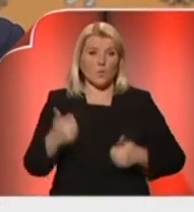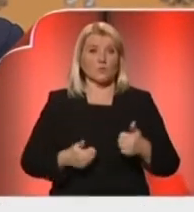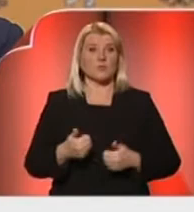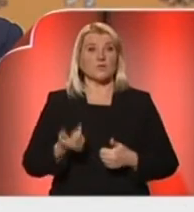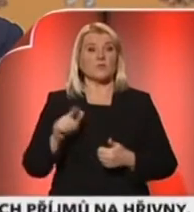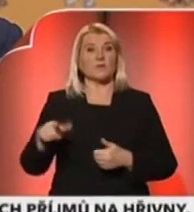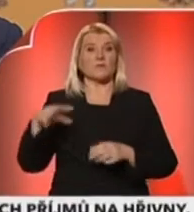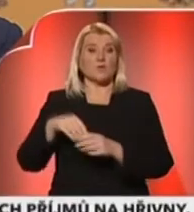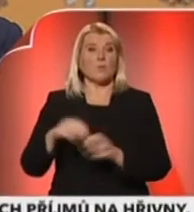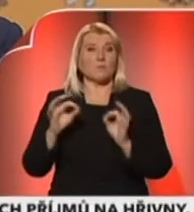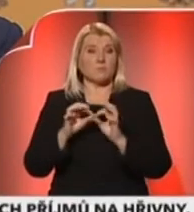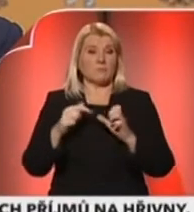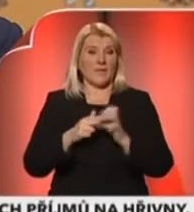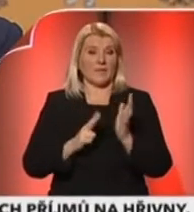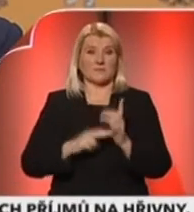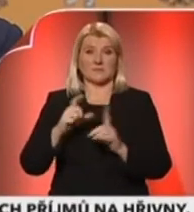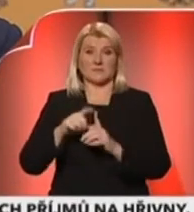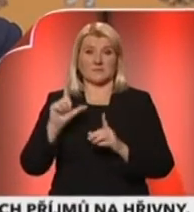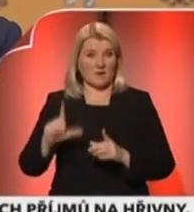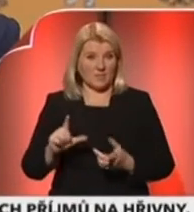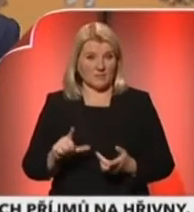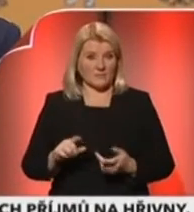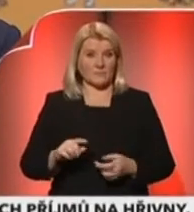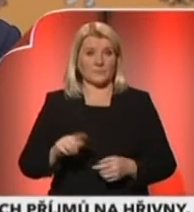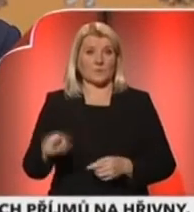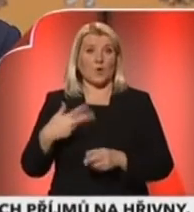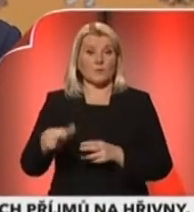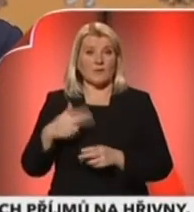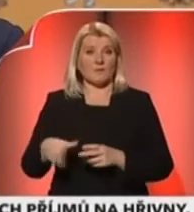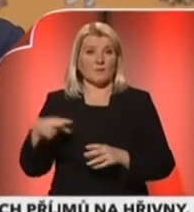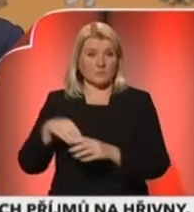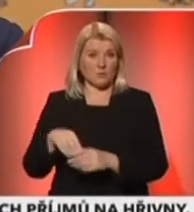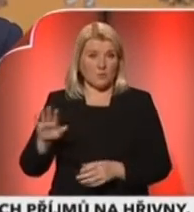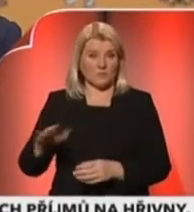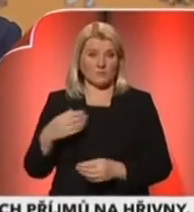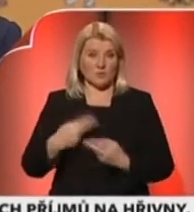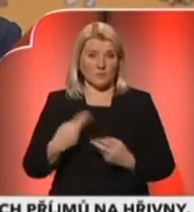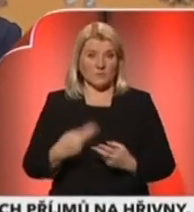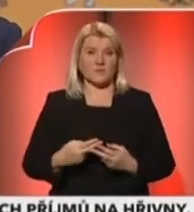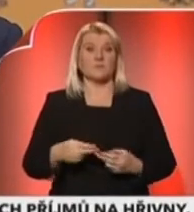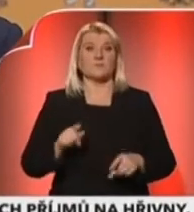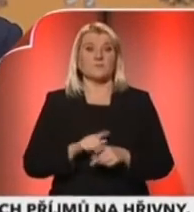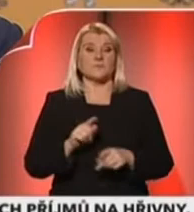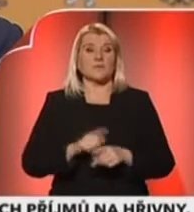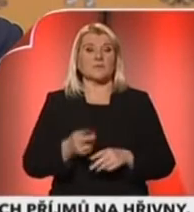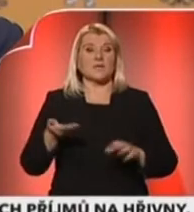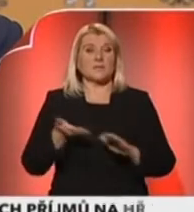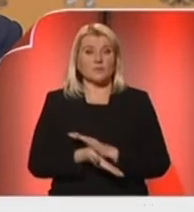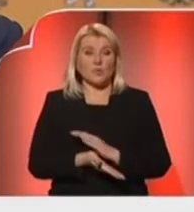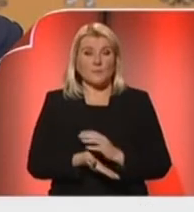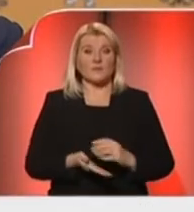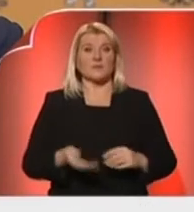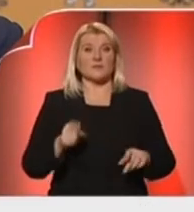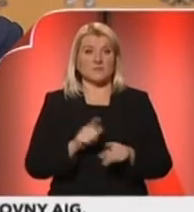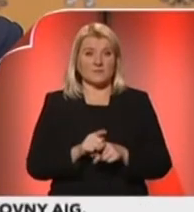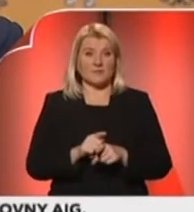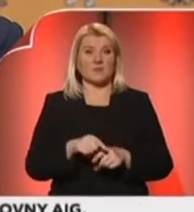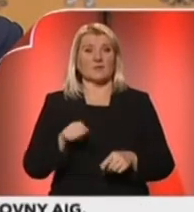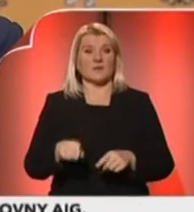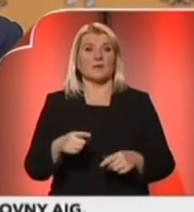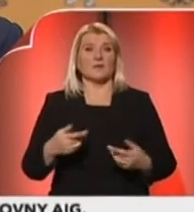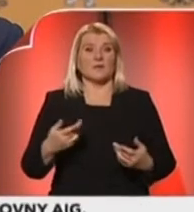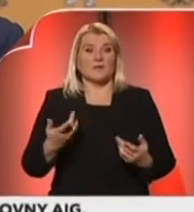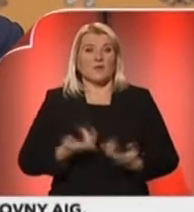Petra Bendla, tyto opravy. David Rát, nebo za Davida Ráta, to zastupitelstvo, tyto opravy dokončilo. No a na nás teď